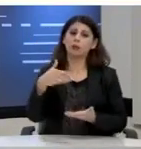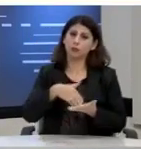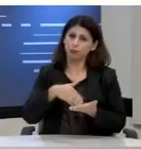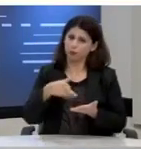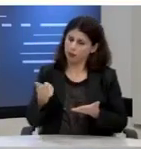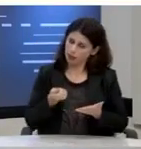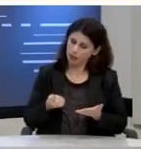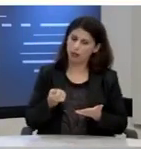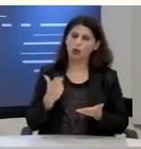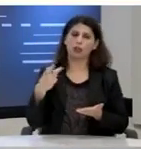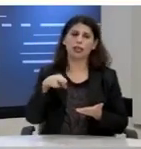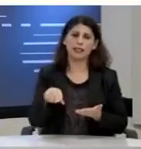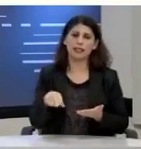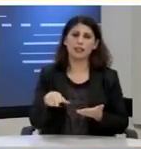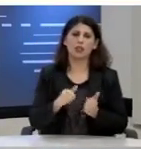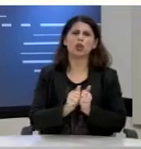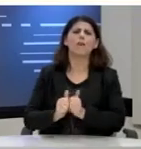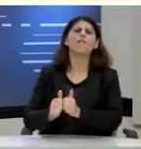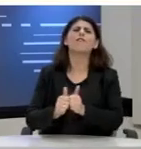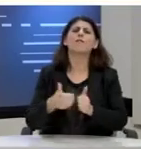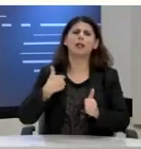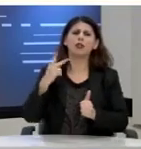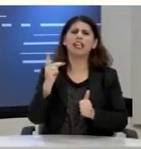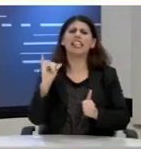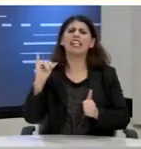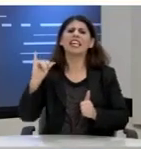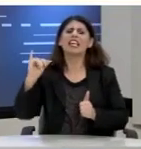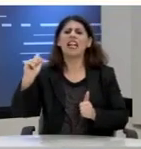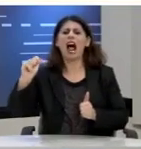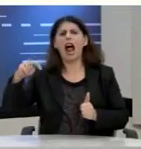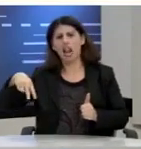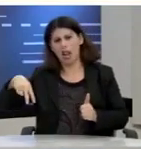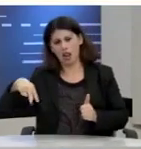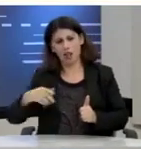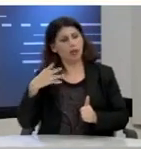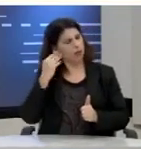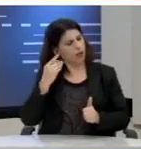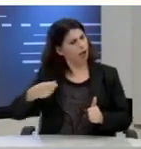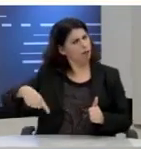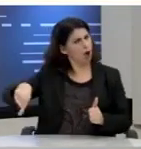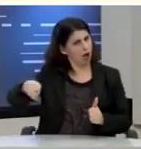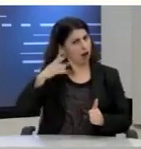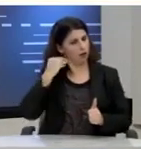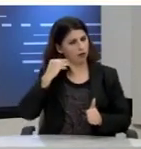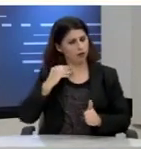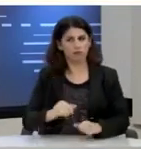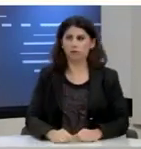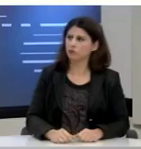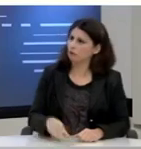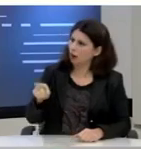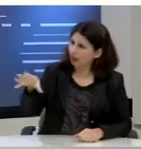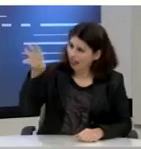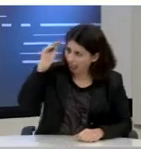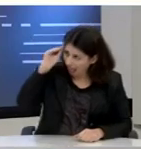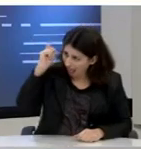τώρα όσον αφορά τους φίλους μου από την Κινάδα. Και το άκουσα και από άλλους. Έχετε αντιληφθεί